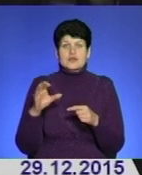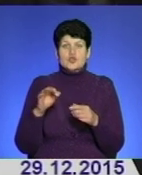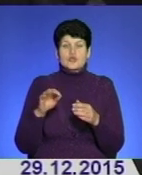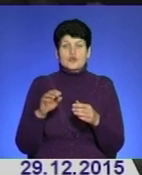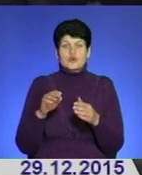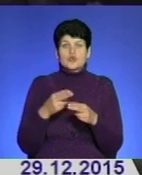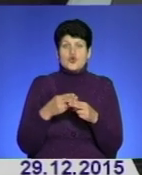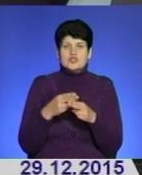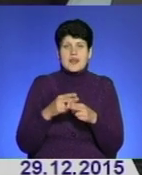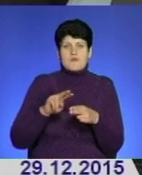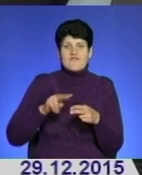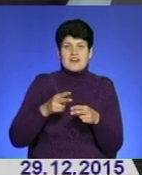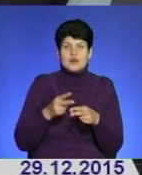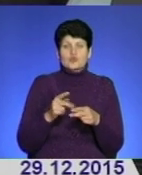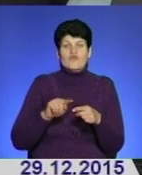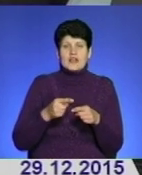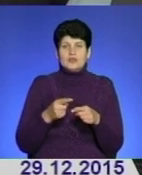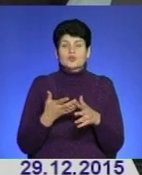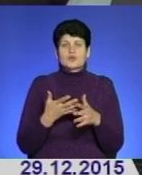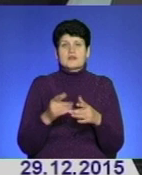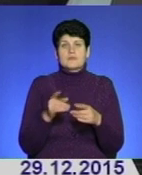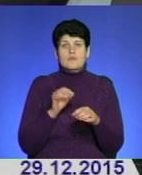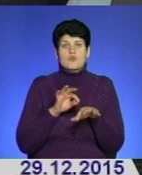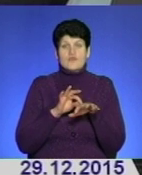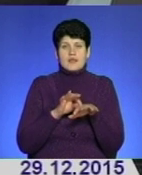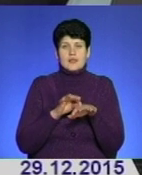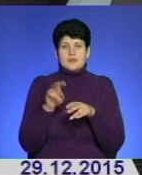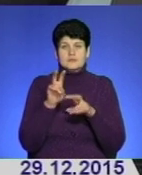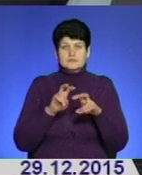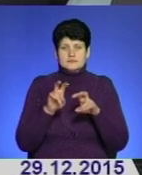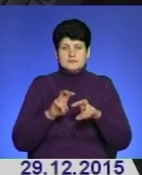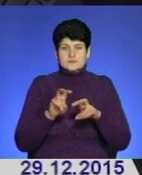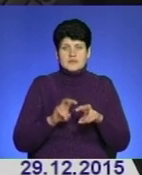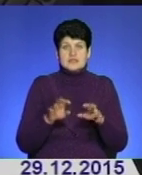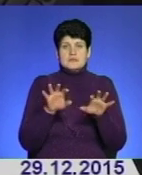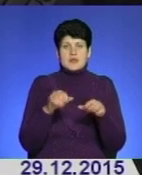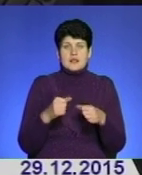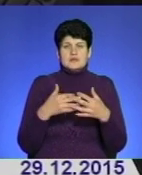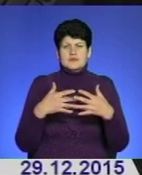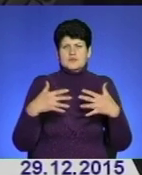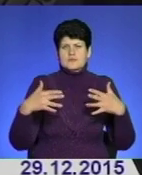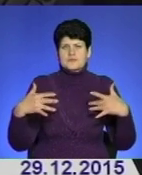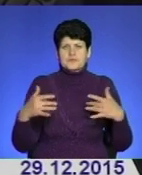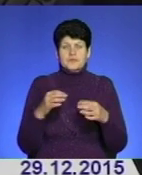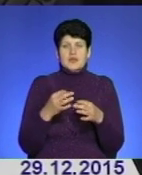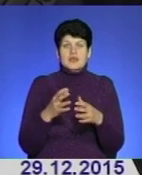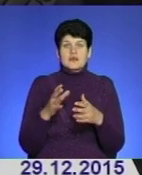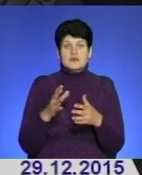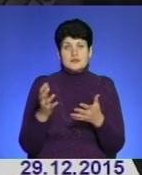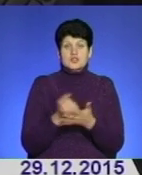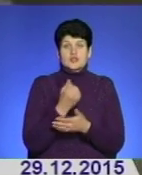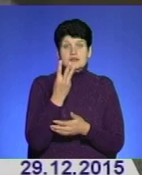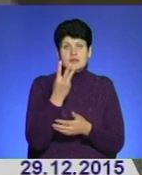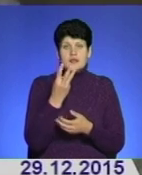ножем, викруткою. Правоохоронці провели санкціоновані обшуки та вилучили у підозрюваного запчастини, а також розшукали три крадені